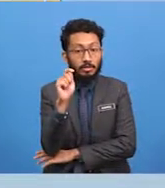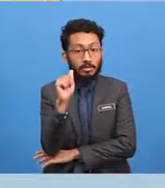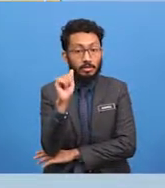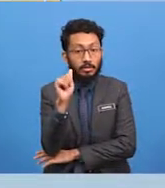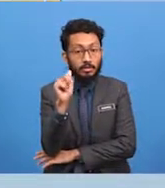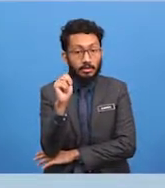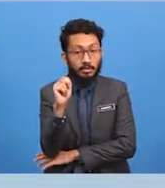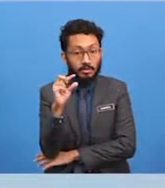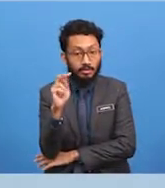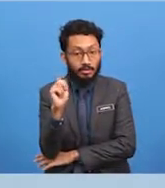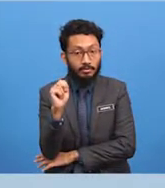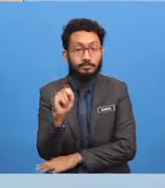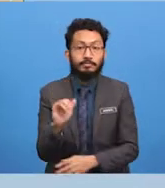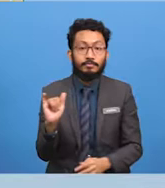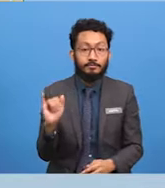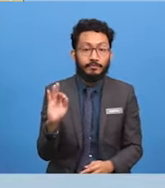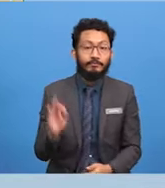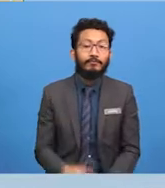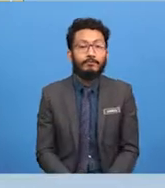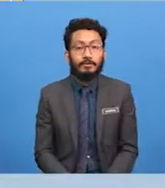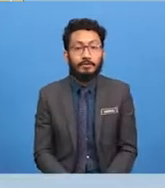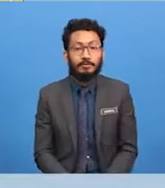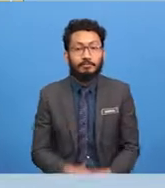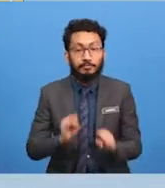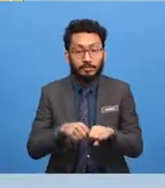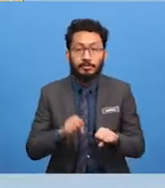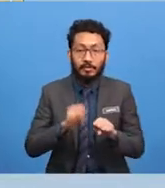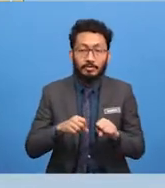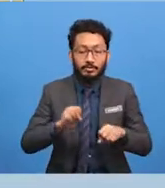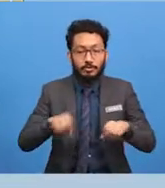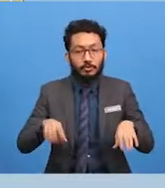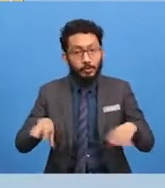dibuat. Yang ketiga, mampu dicapai.